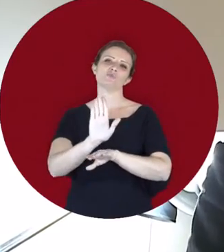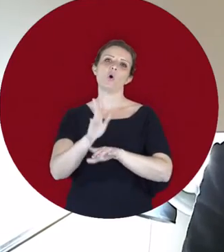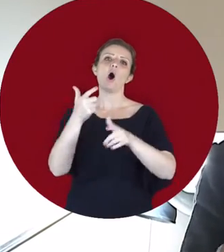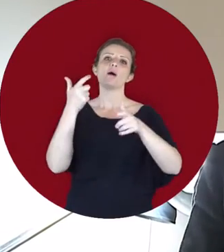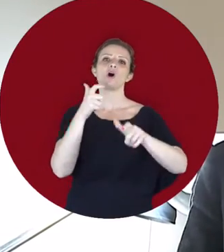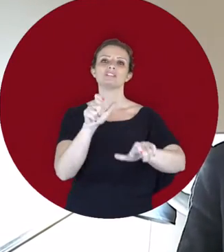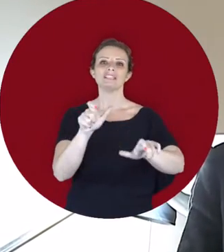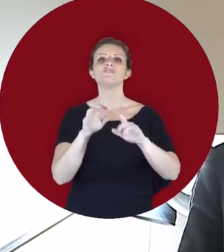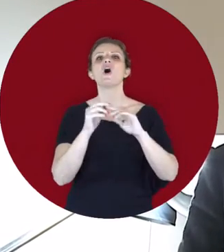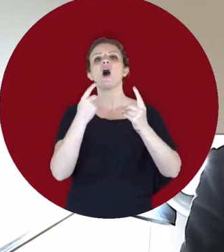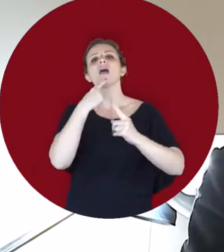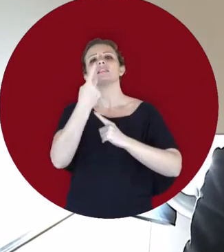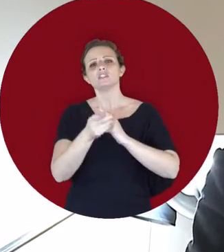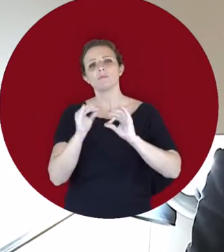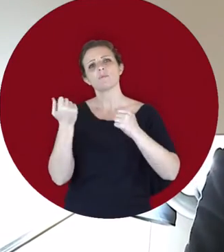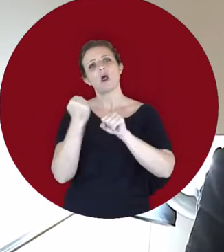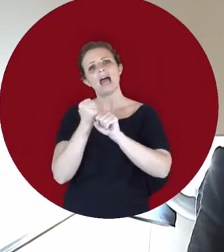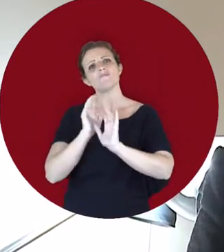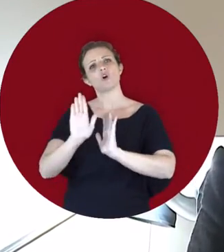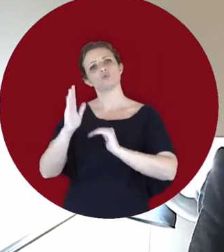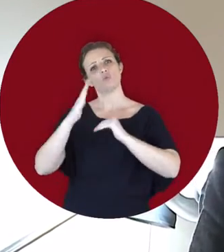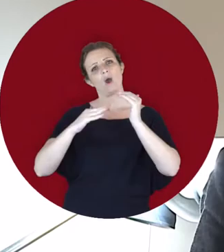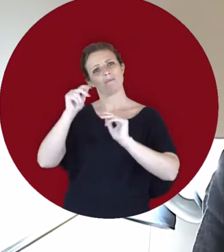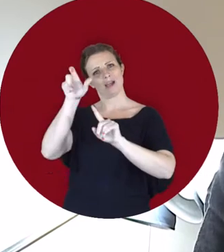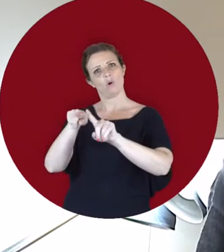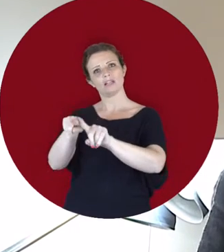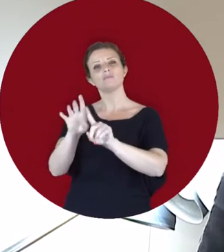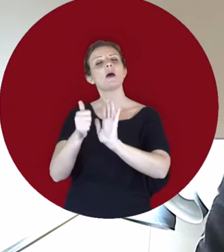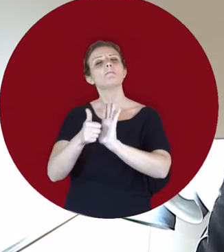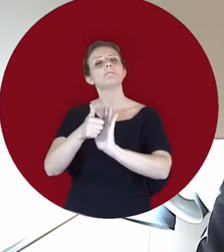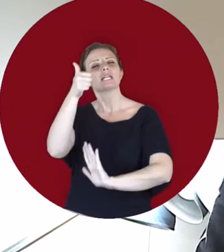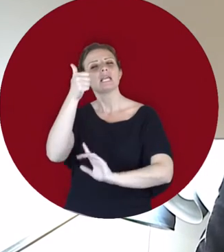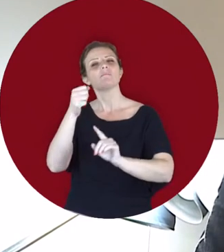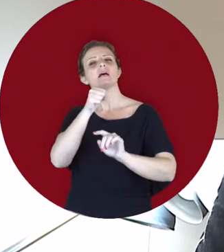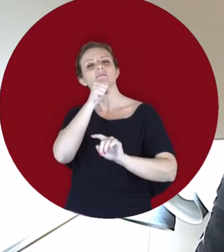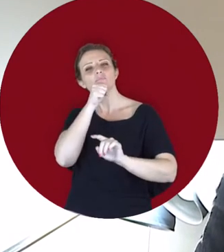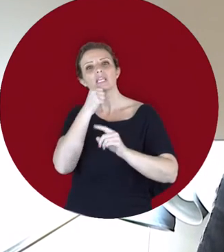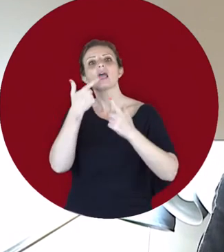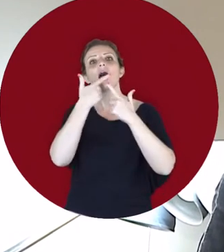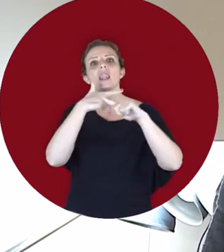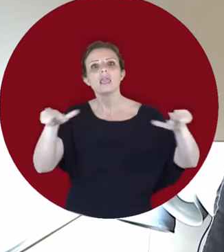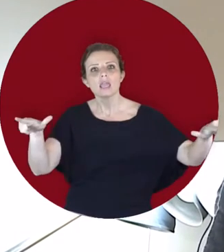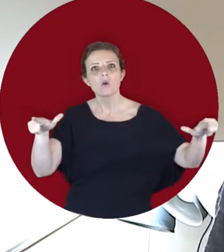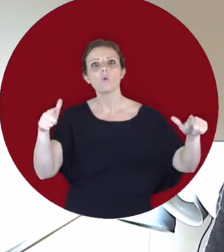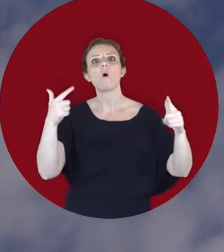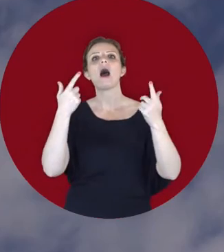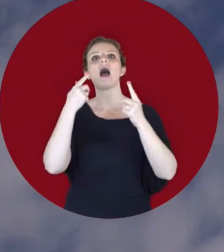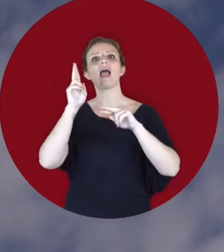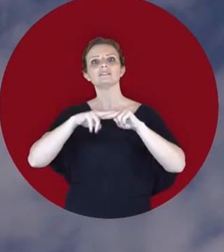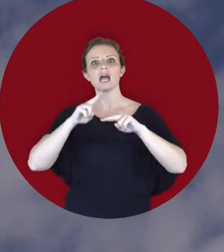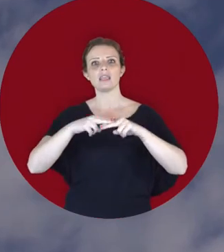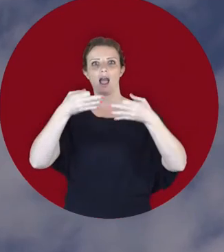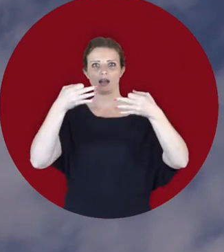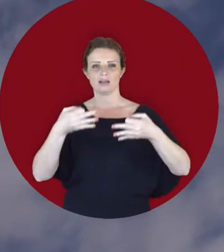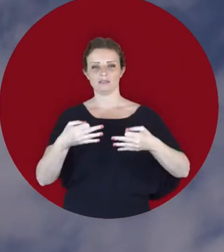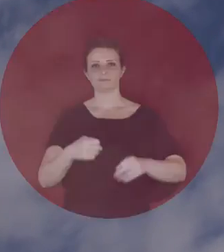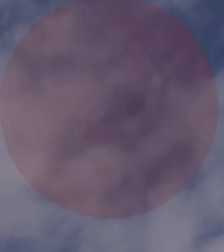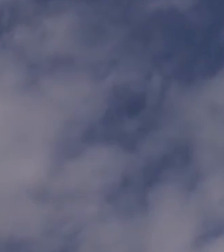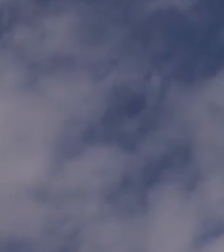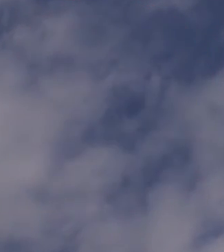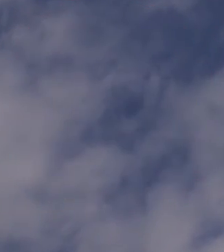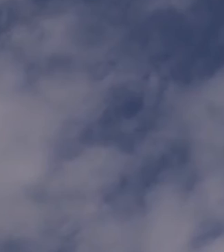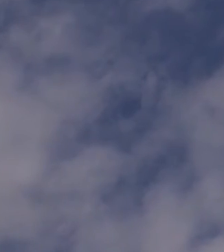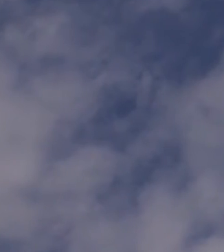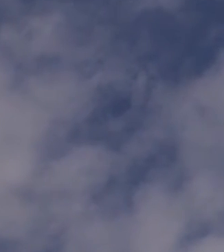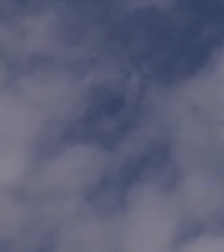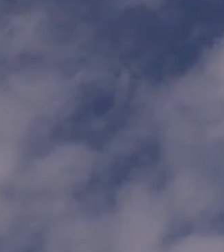perché descrive in realtà quello che fa il lavoro dell'amanuense, è la prima traccia di lingua volgare italiana. Nuvole